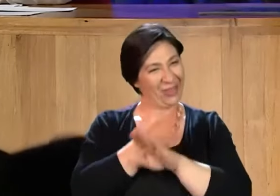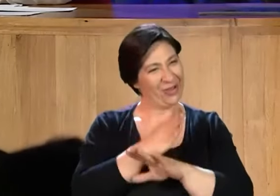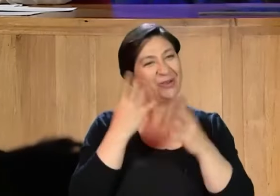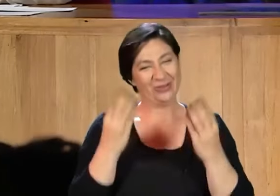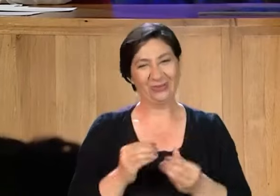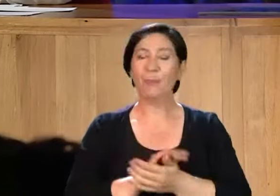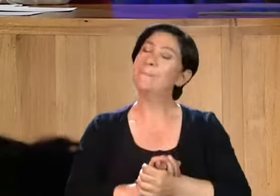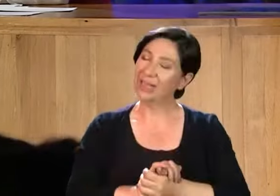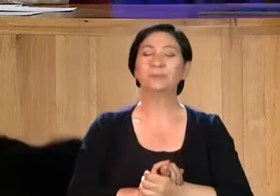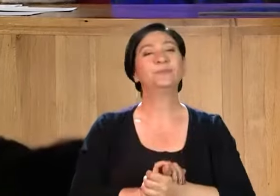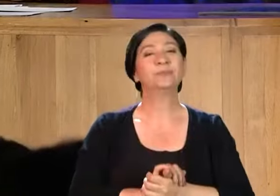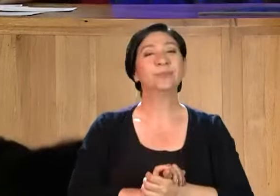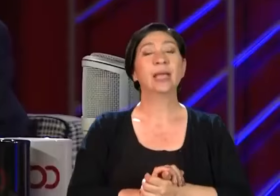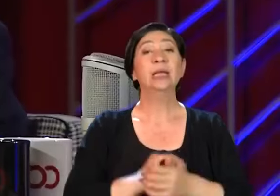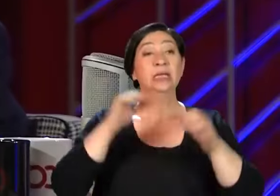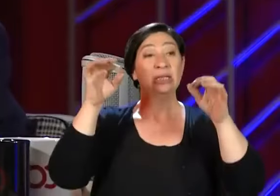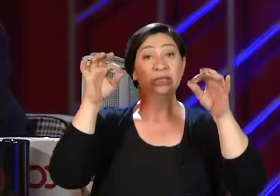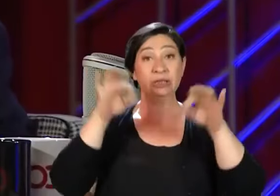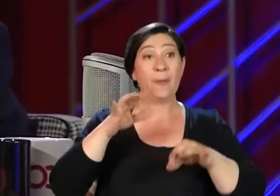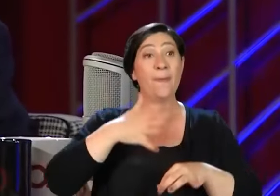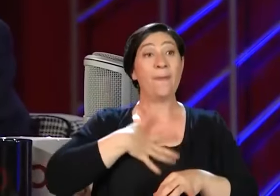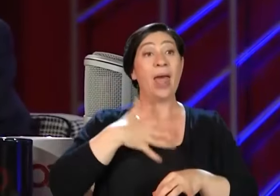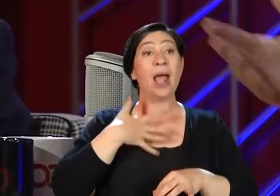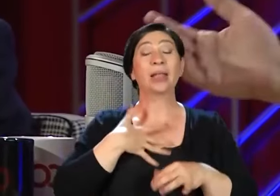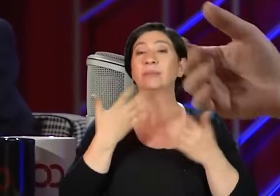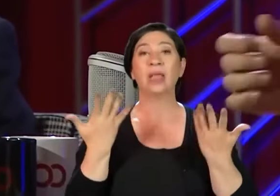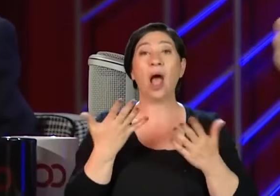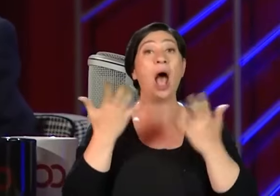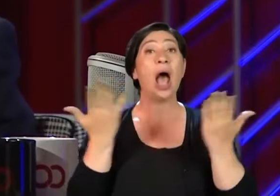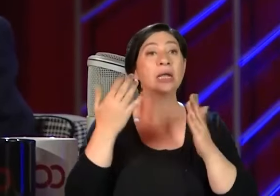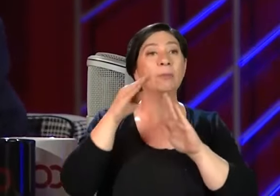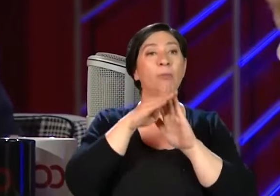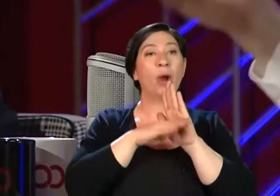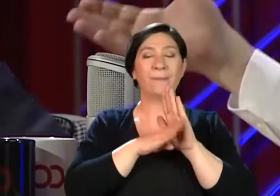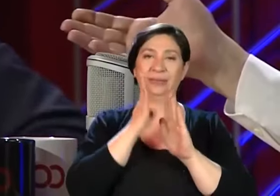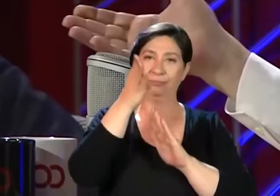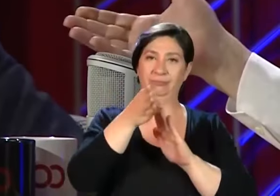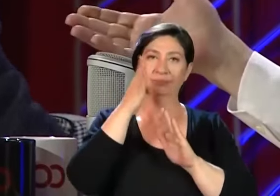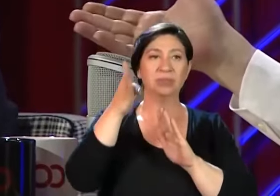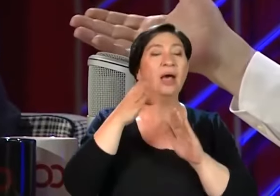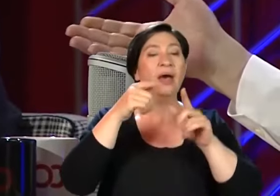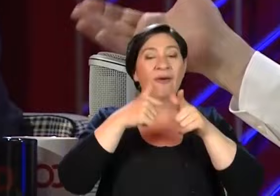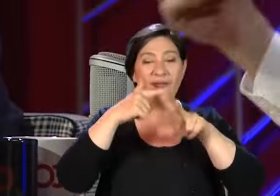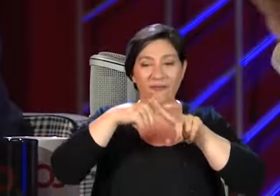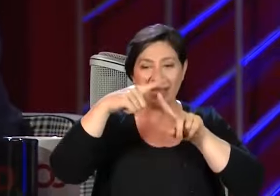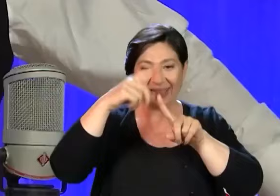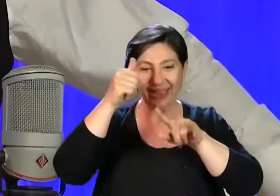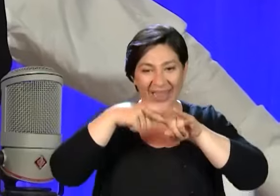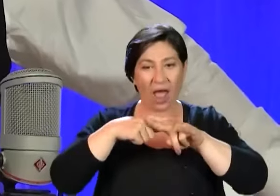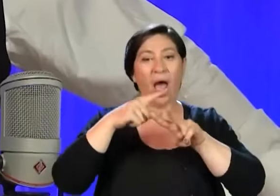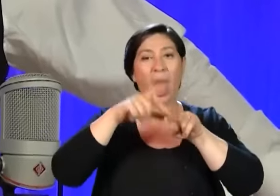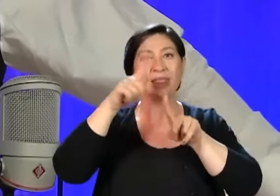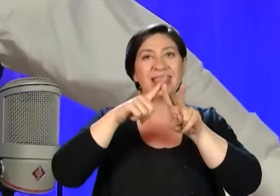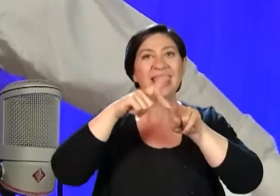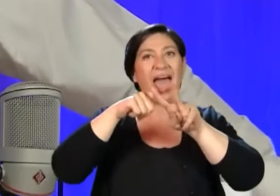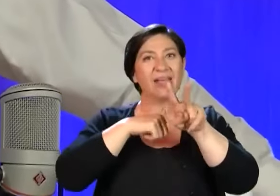Doğru. Pekala. Şimdi merak ettiğimiz şey şu. Hangi programa çıktıysanız ben sizi Fatih Altaylı'da da seyrettim. Güzel bir